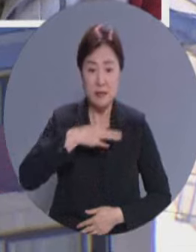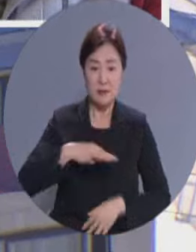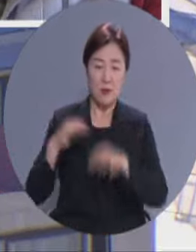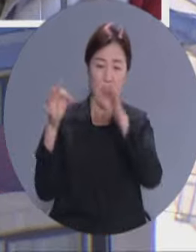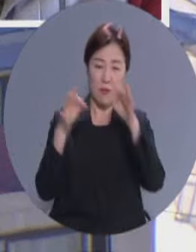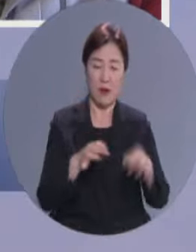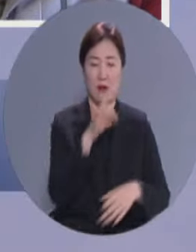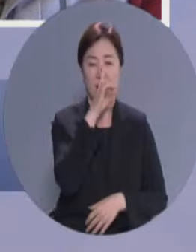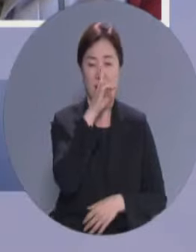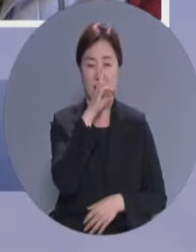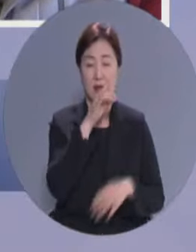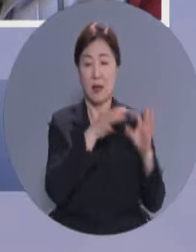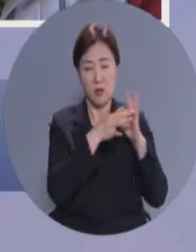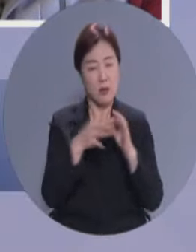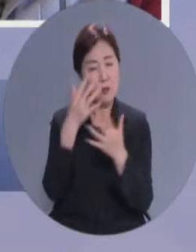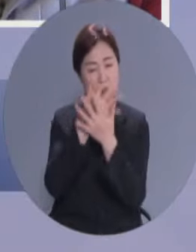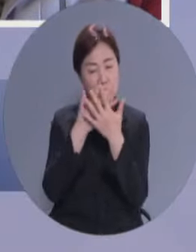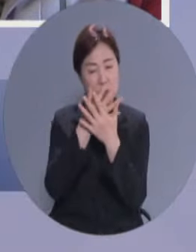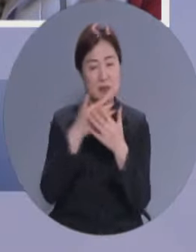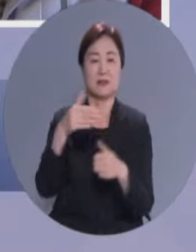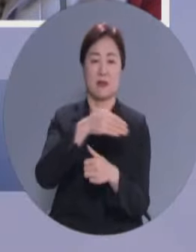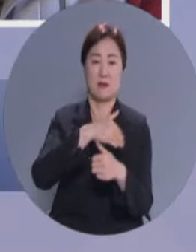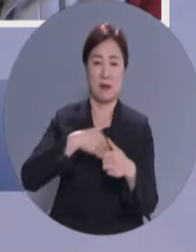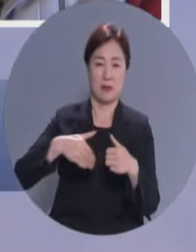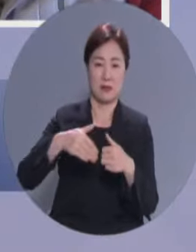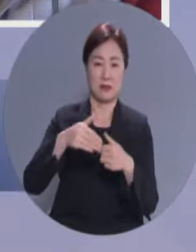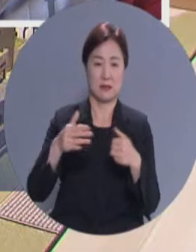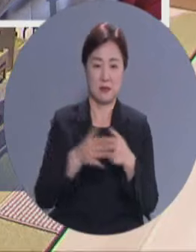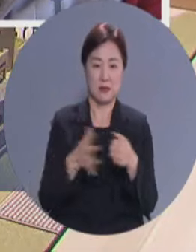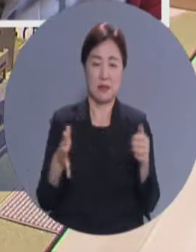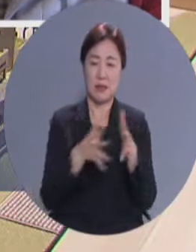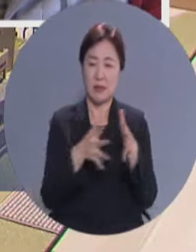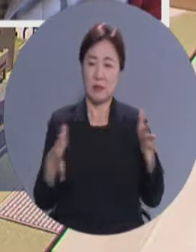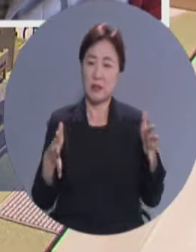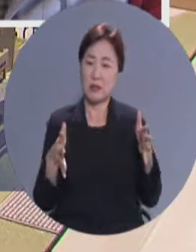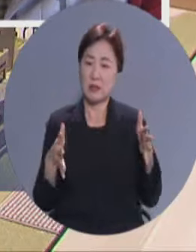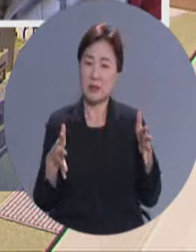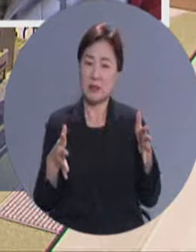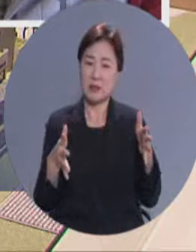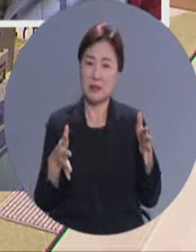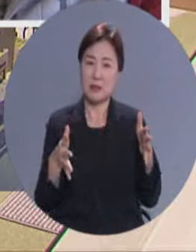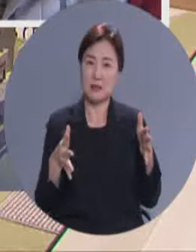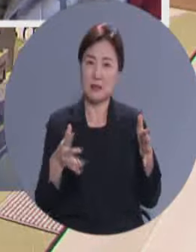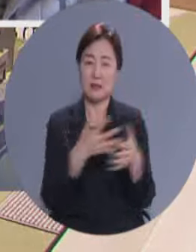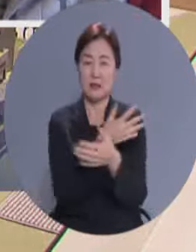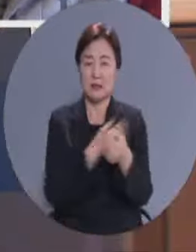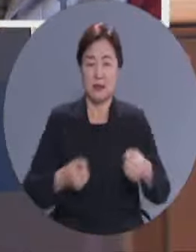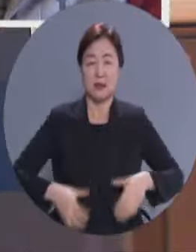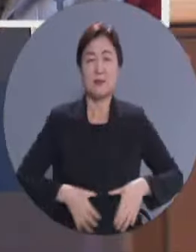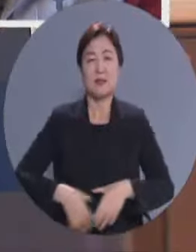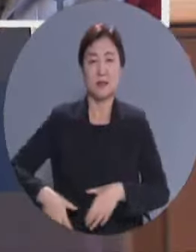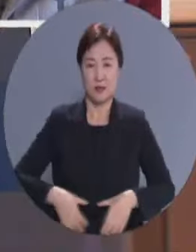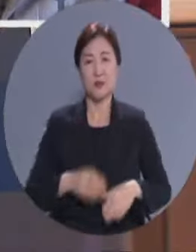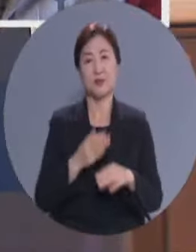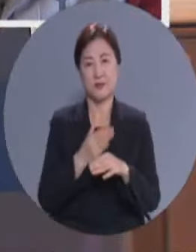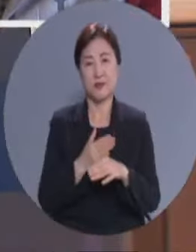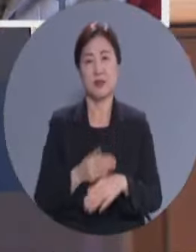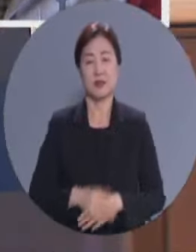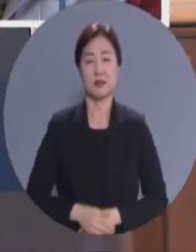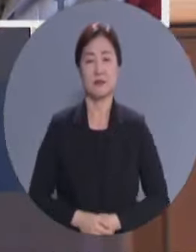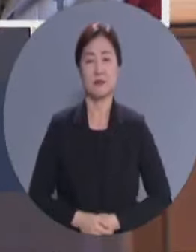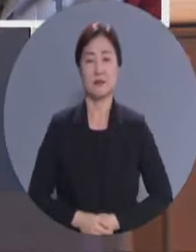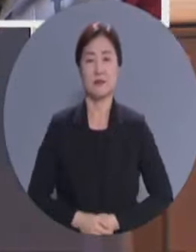인하가 안되고 또 앞으로도 또 불투명하다고 하니까 많이 저기 저 아파트 분양을 꺼